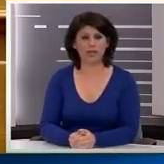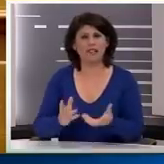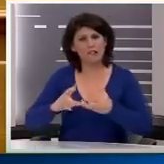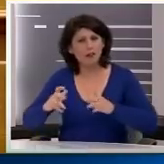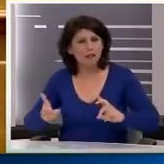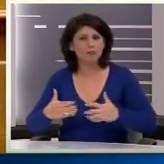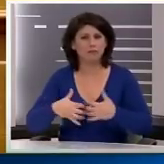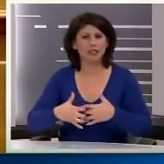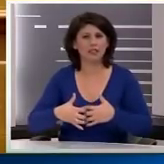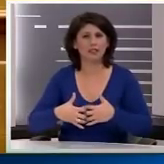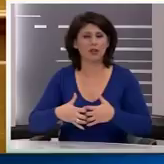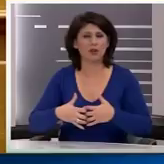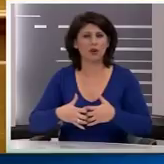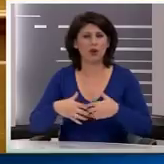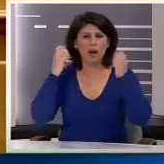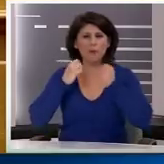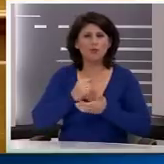στρεβλώσεις στο μηχανισμό των αποζημιωτικών,